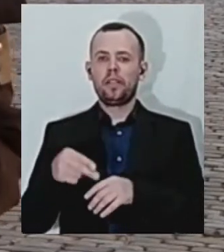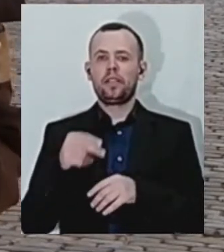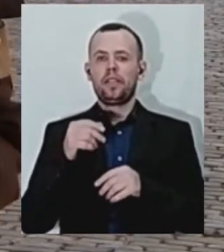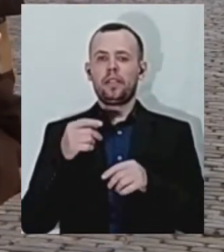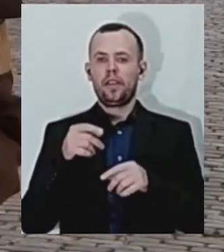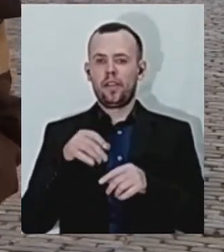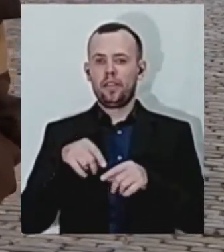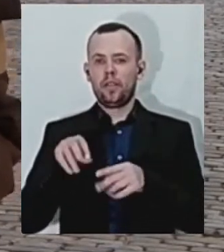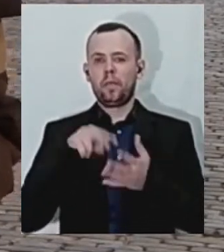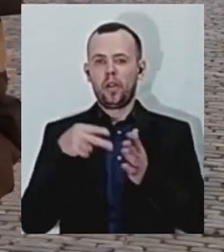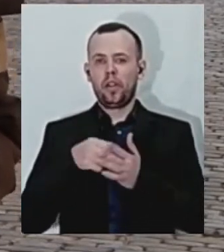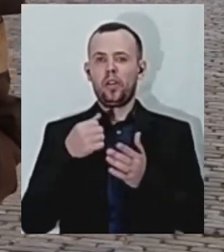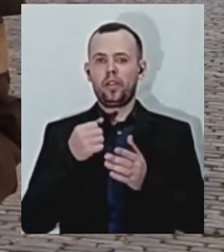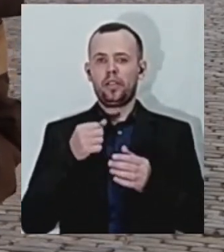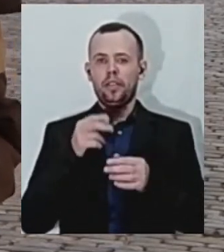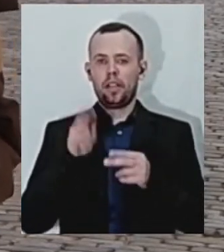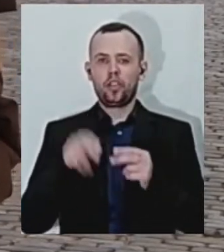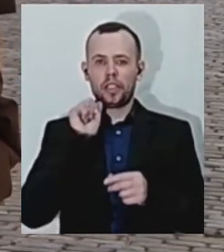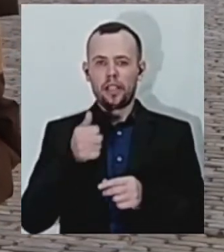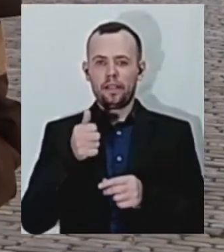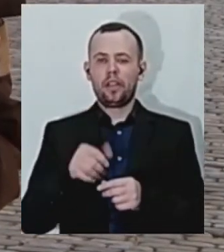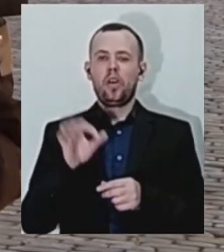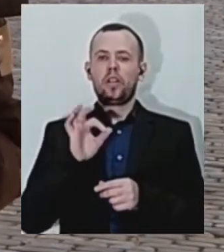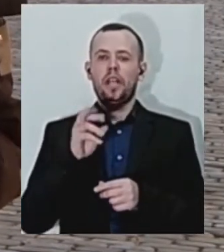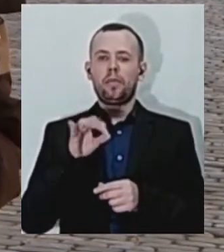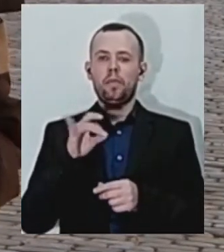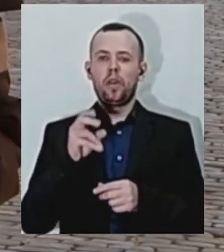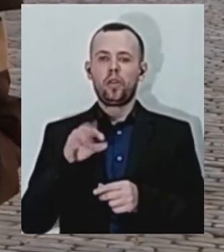закінчити завтра. Олександра Пономаренко, Дмитро Бадера. Новини на Суспільному. Одеса.